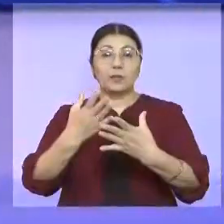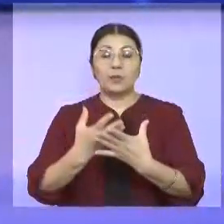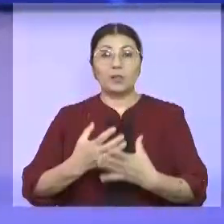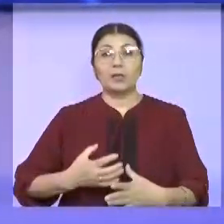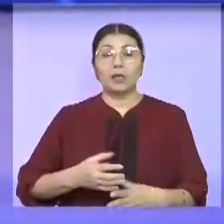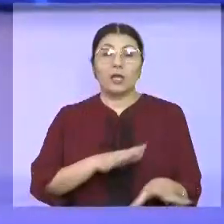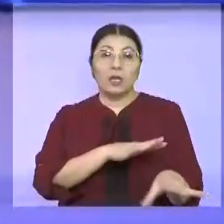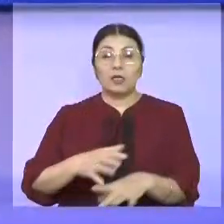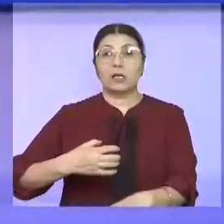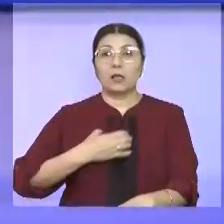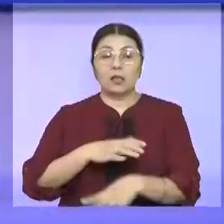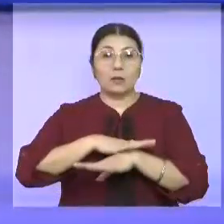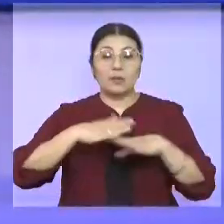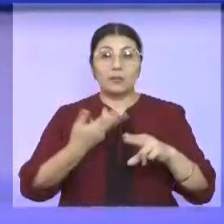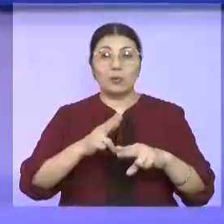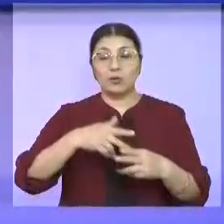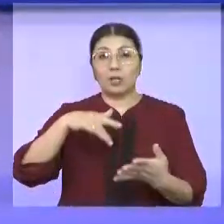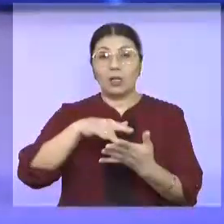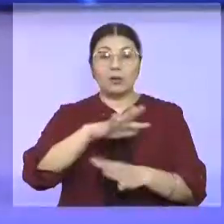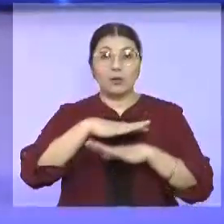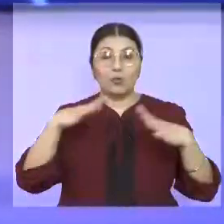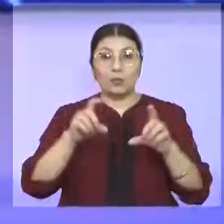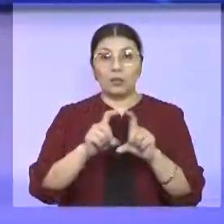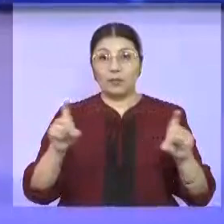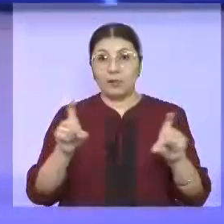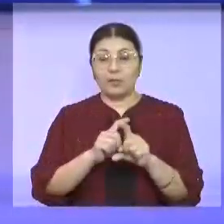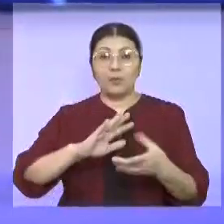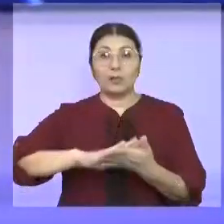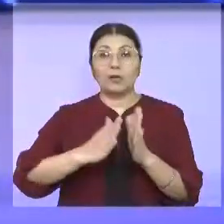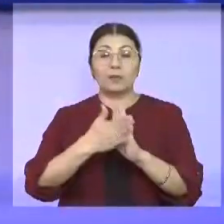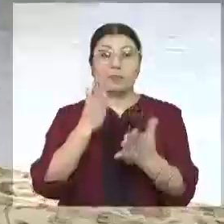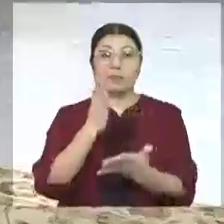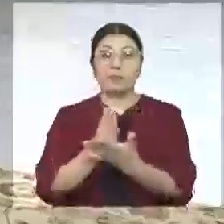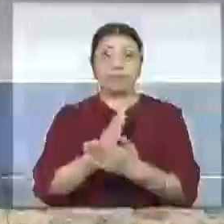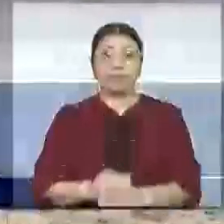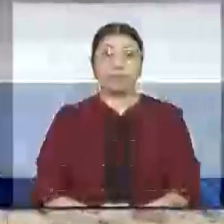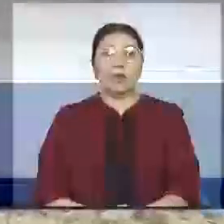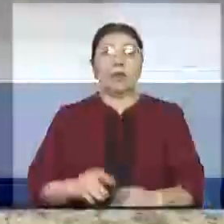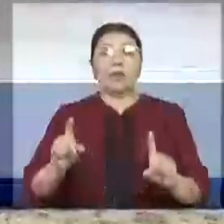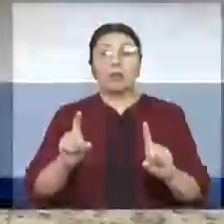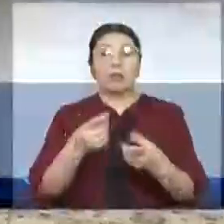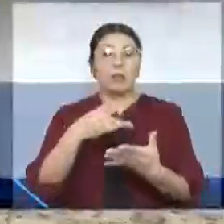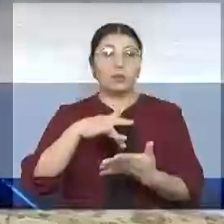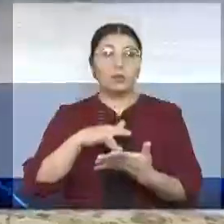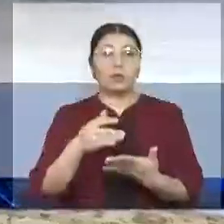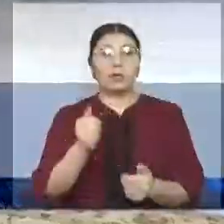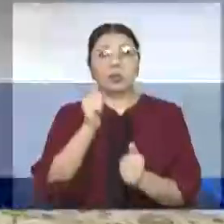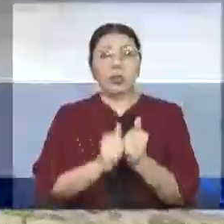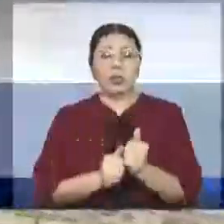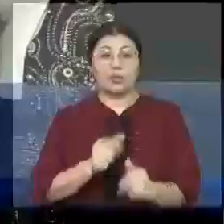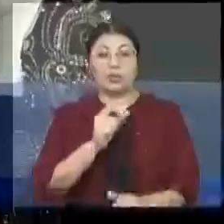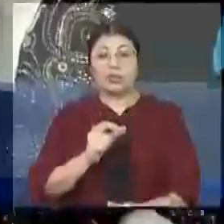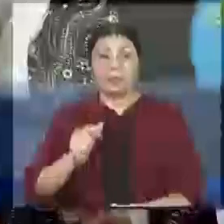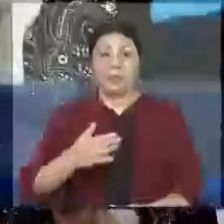дейді ұйымдастырушылар. Бұл үшін қаладағы бірнеше мекемемен келісімшарт бекіткен. Дағдарыс орталығының әр тұрғыны белсенді, түрлі